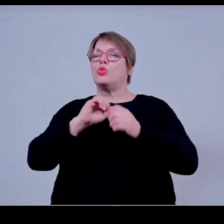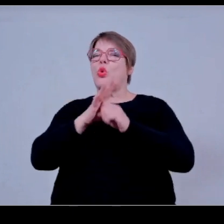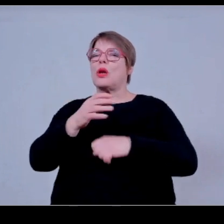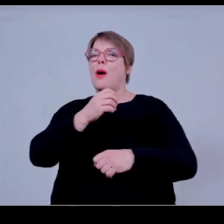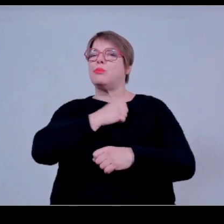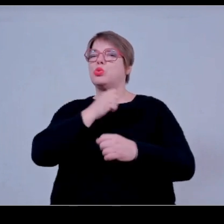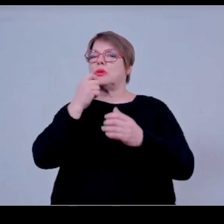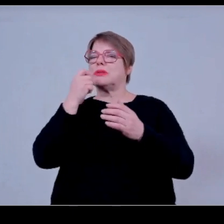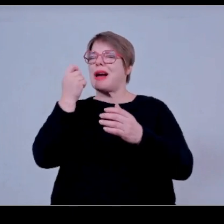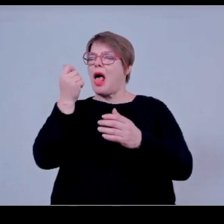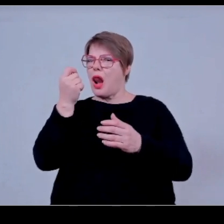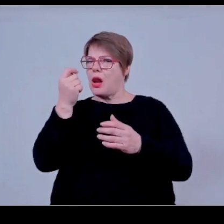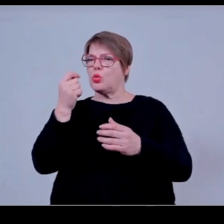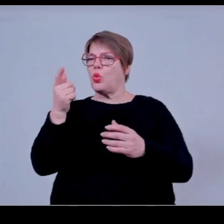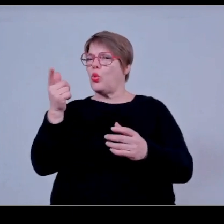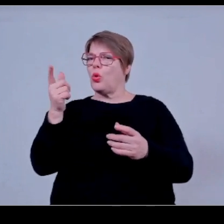ausgearbeitet.